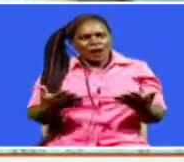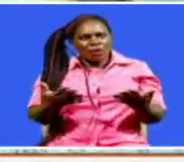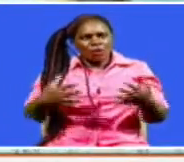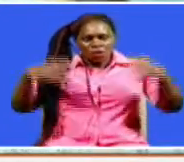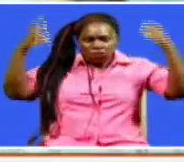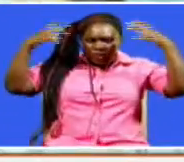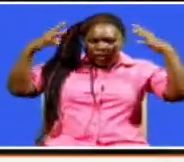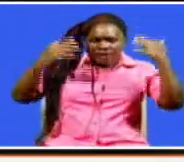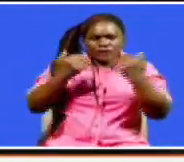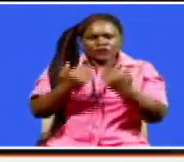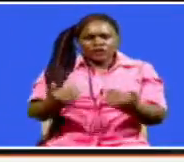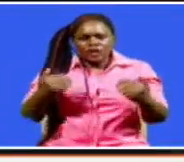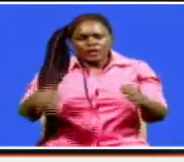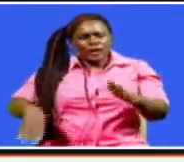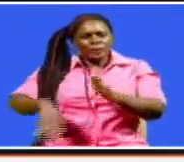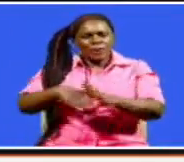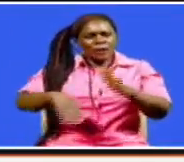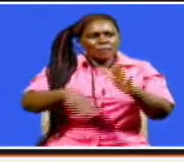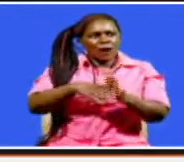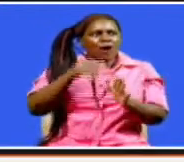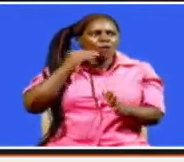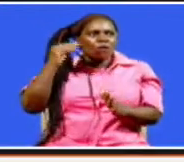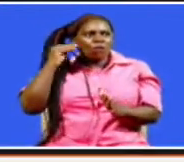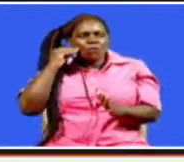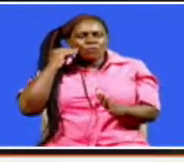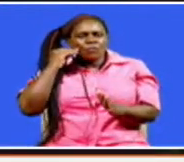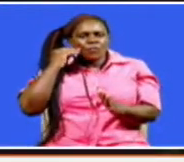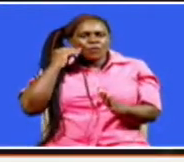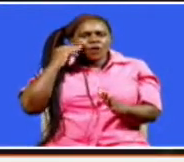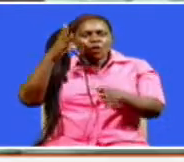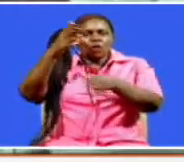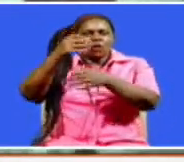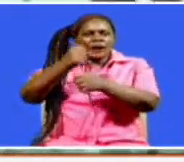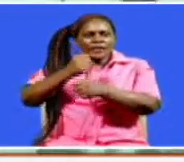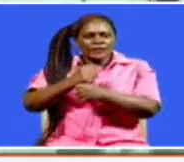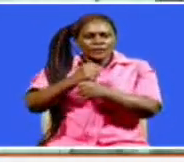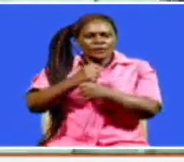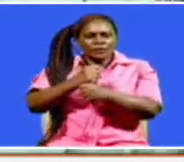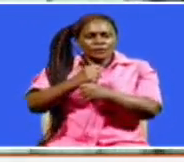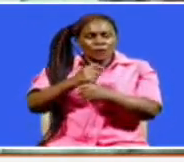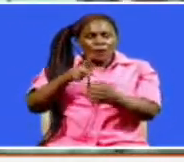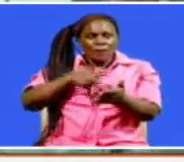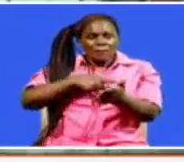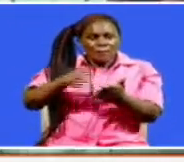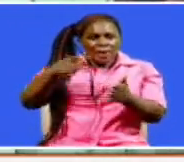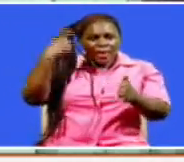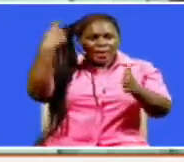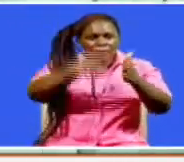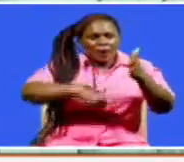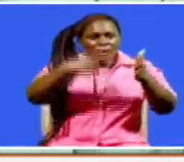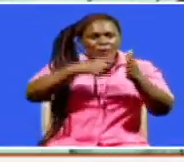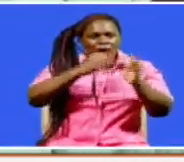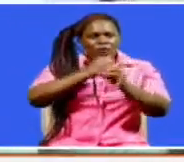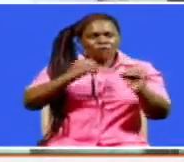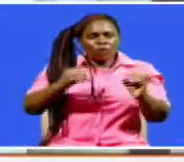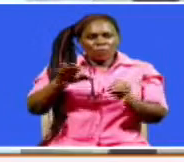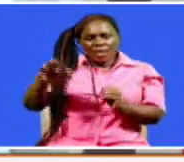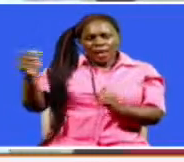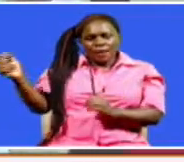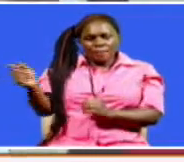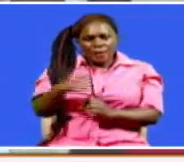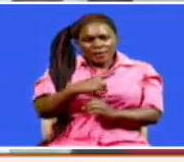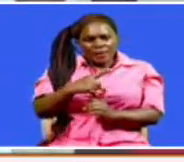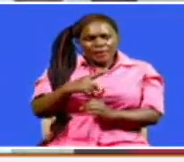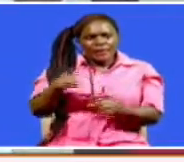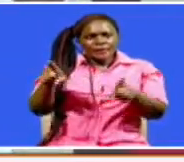rent. Our children are sent at home. Kulingana nao, shirika hilo pia halijakuwa likiwasilisha makato tofauti kutoka kwa mishahara yao